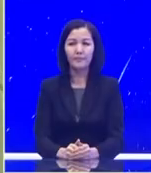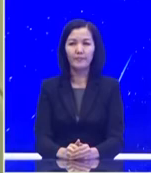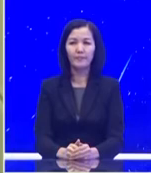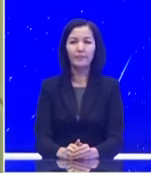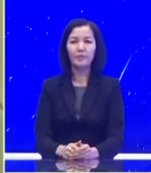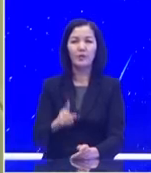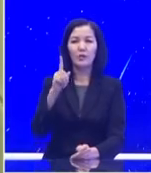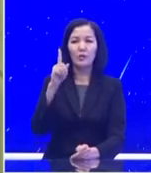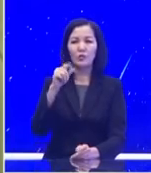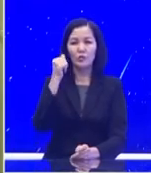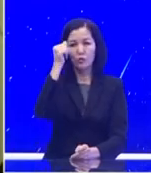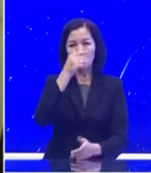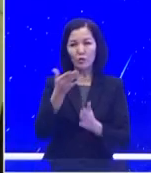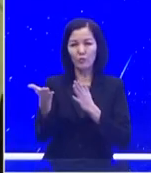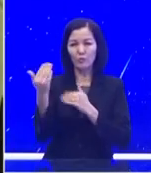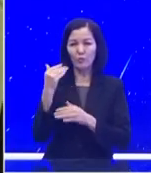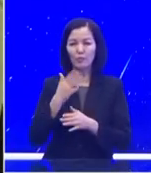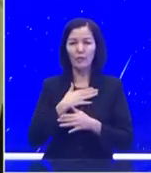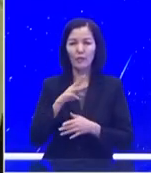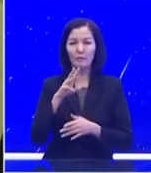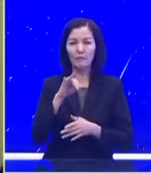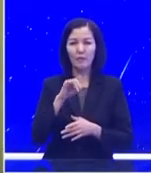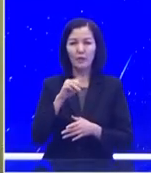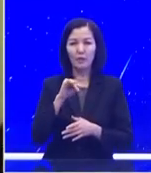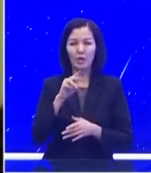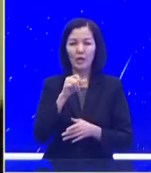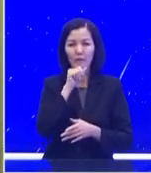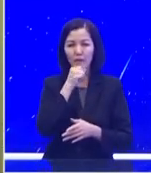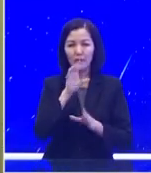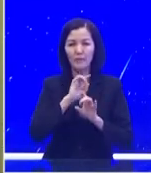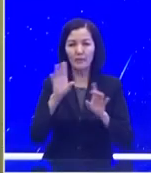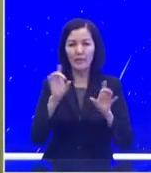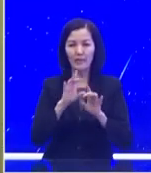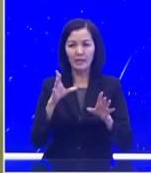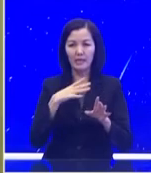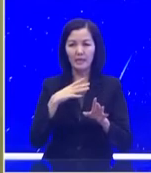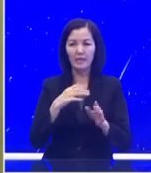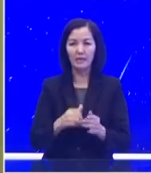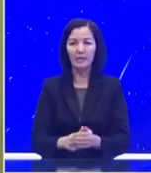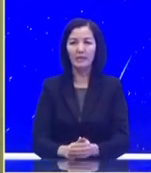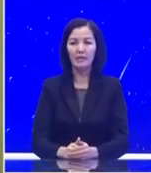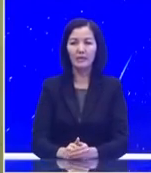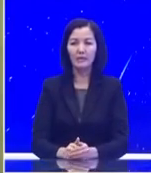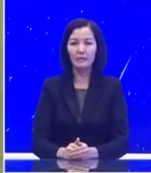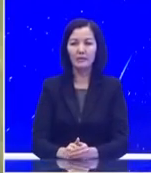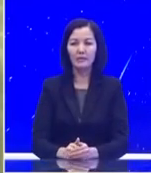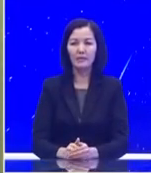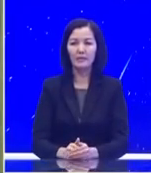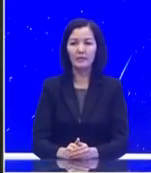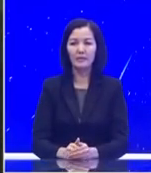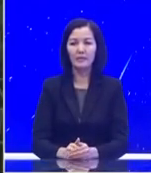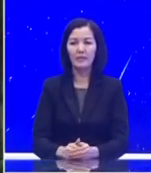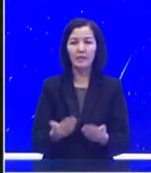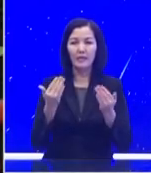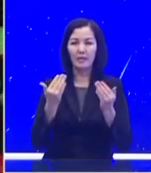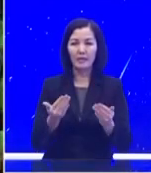100 жыл бұрын менің Міржақып атам айтып кеткен: «Оян қазақ, аш көзді көтеріп басты, өткізбей қараңғыда бекері жасты» деп.